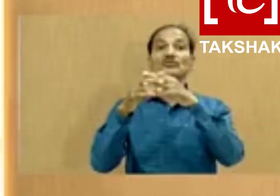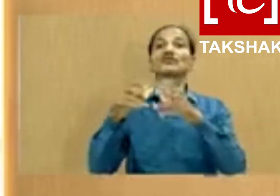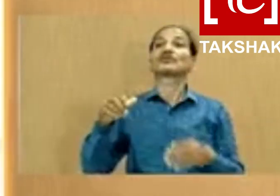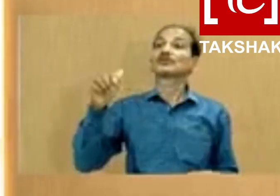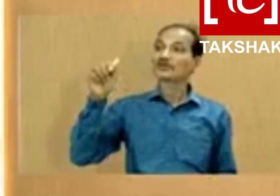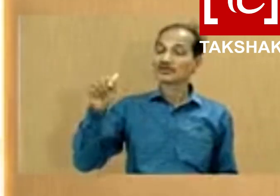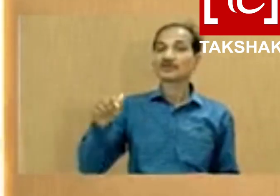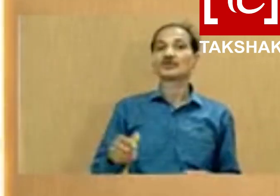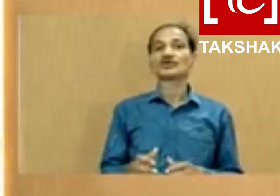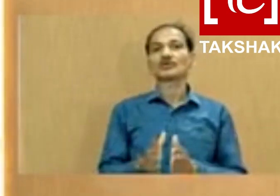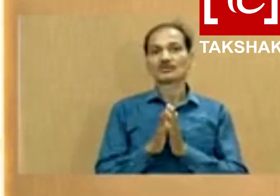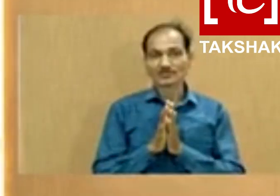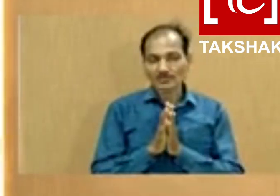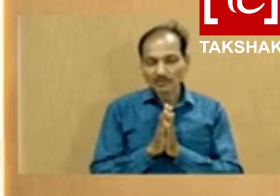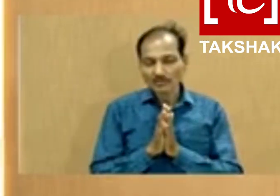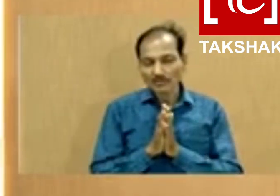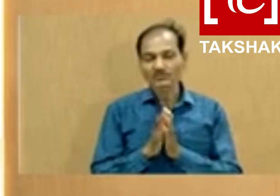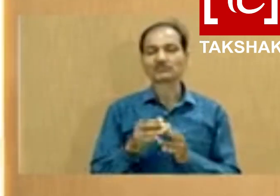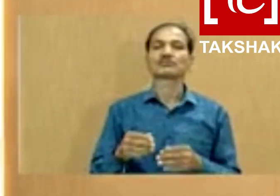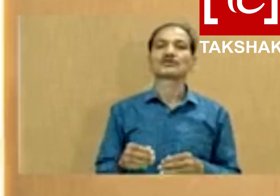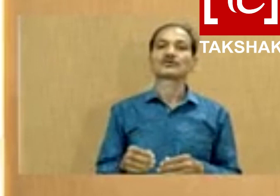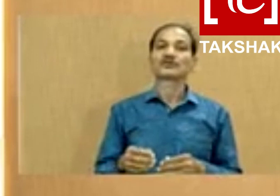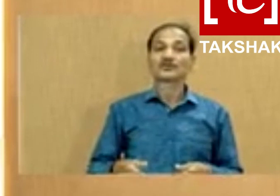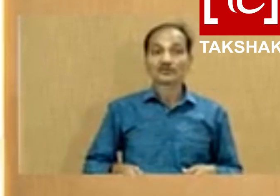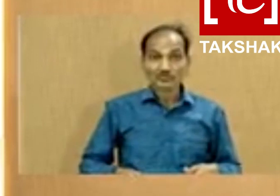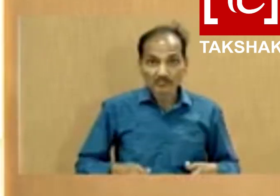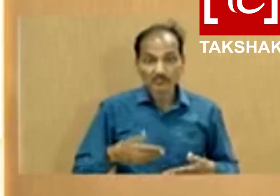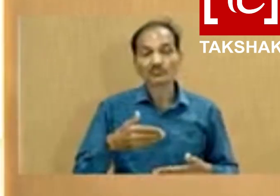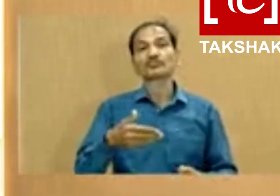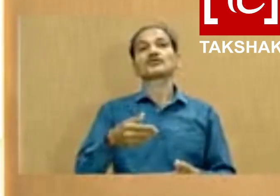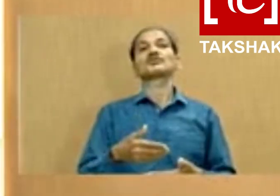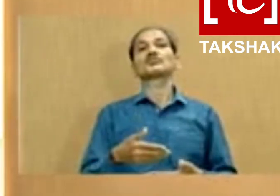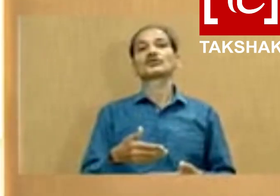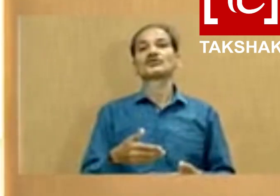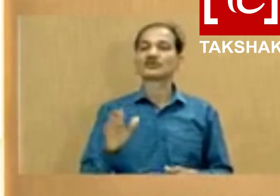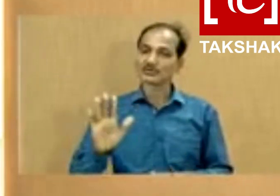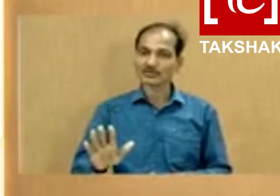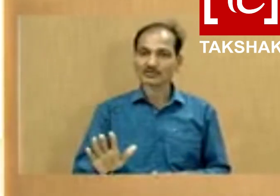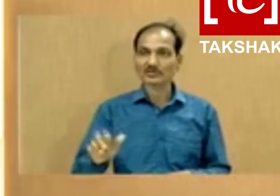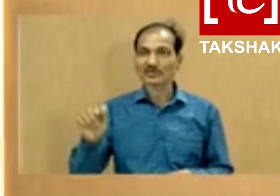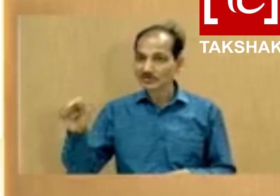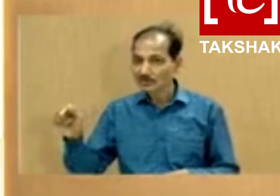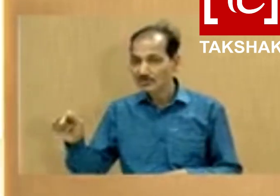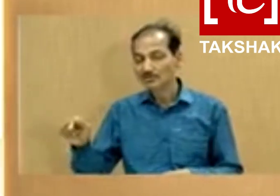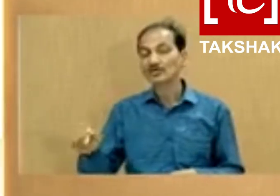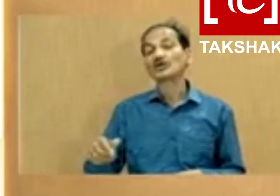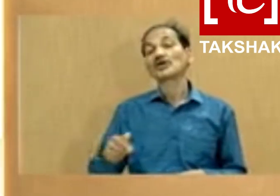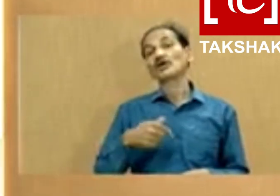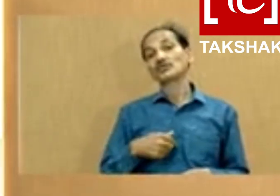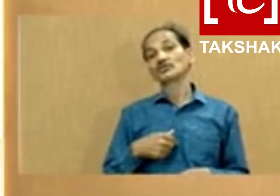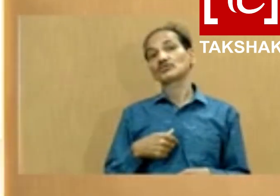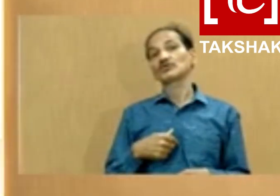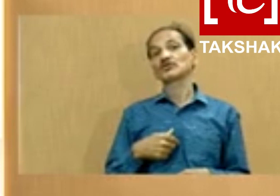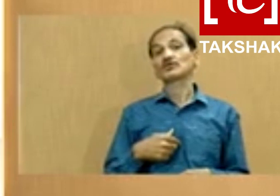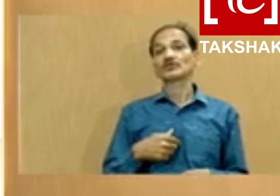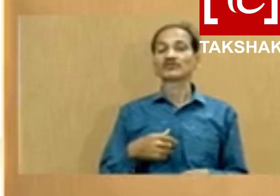ହୋଇଛନ୍ତି, ଦେବ ହୋଇଥିଲେ ମଧ୍ୟ ତାଙ୍କୁ ଆମରି ପରି ଚଳିବାକୁ ହୋଇଥାଏ। ଆପଣଙ୍କ ଓ